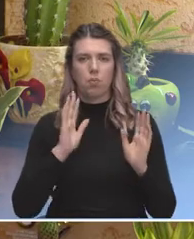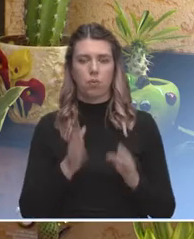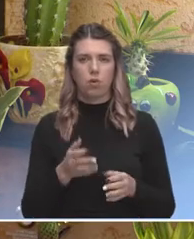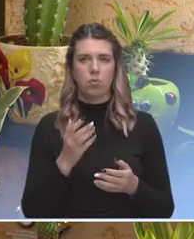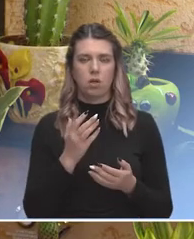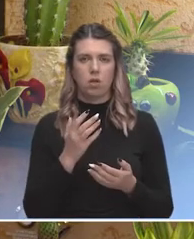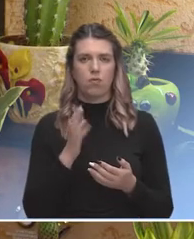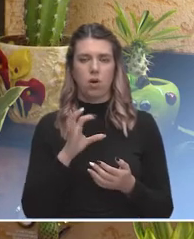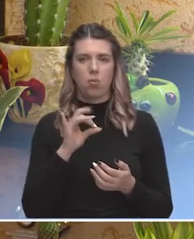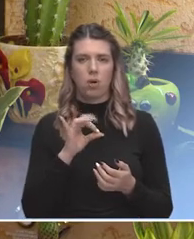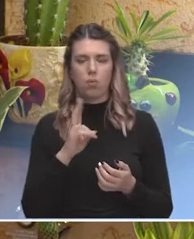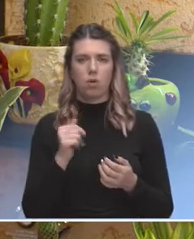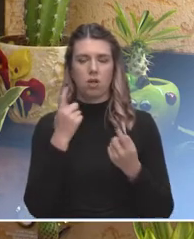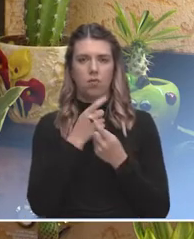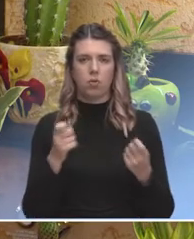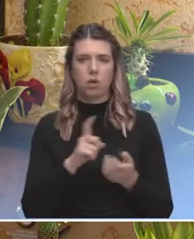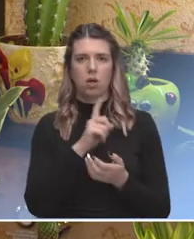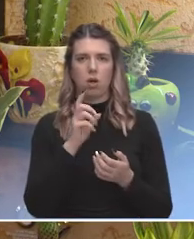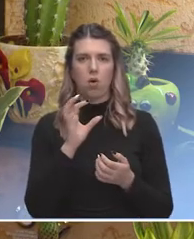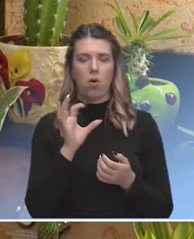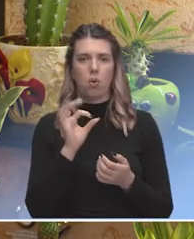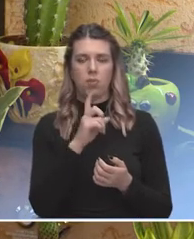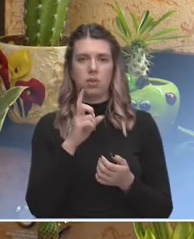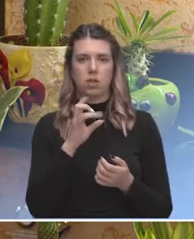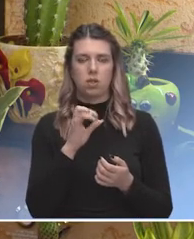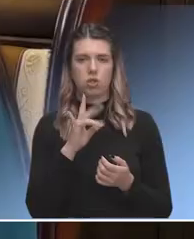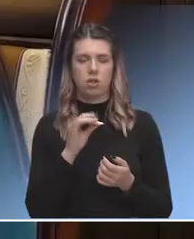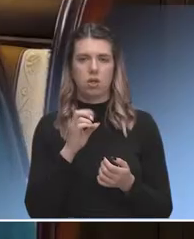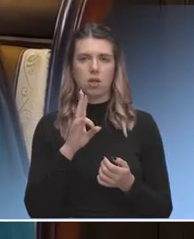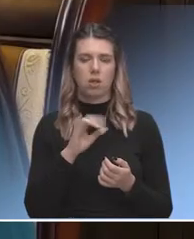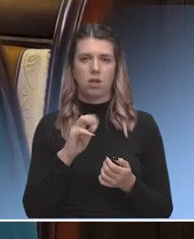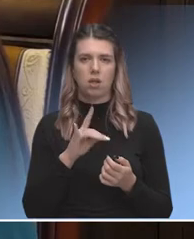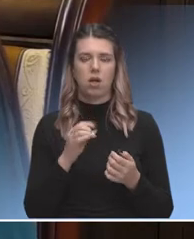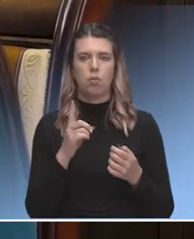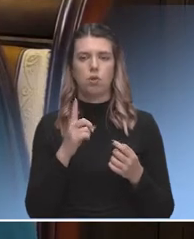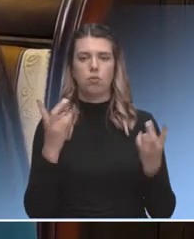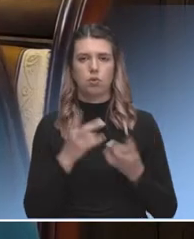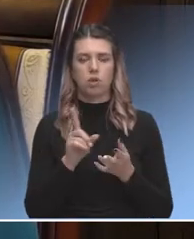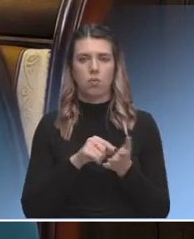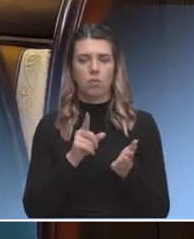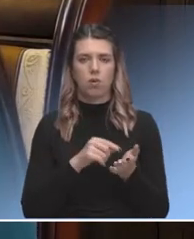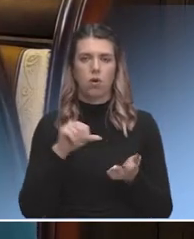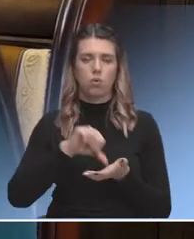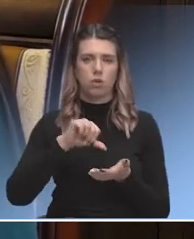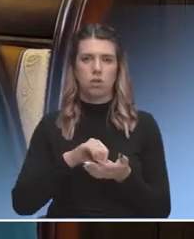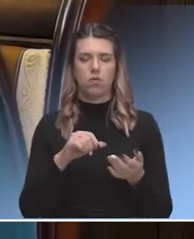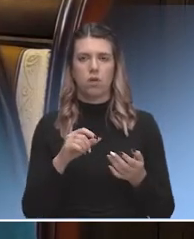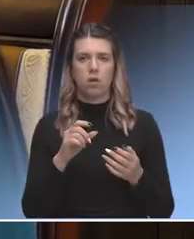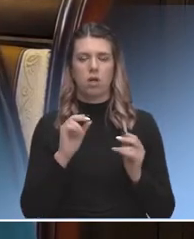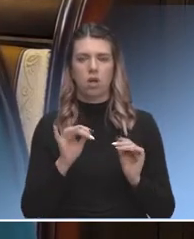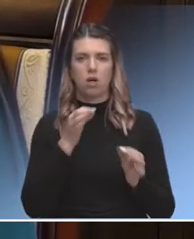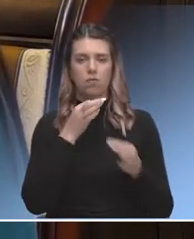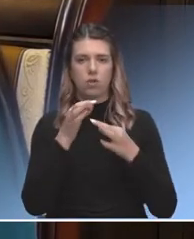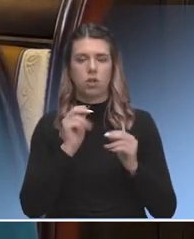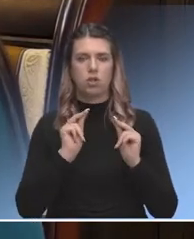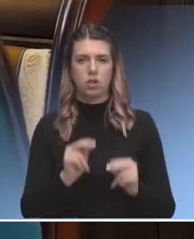будем иметь в обработке информации обезличенные данные. Почему вообще нужно принимать участие в переписи и отвечать, ну, довольно